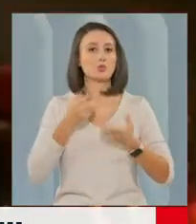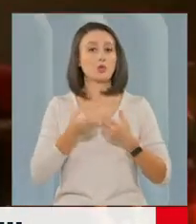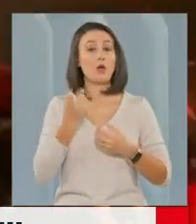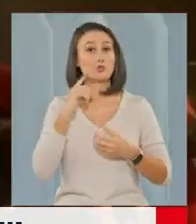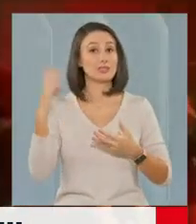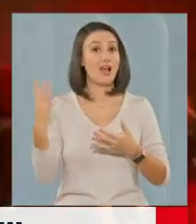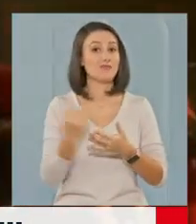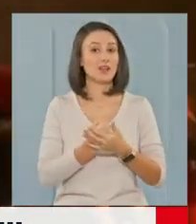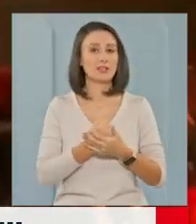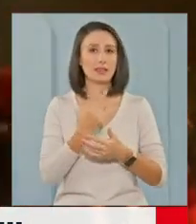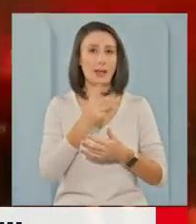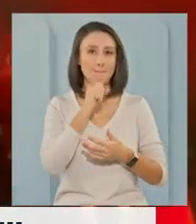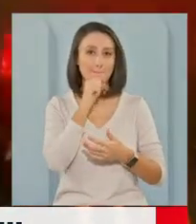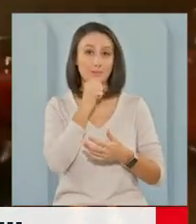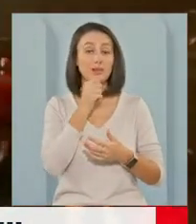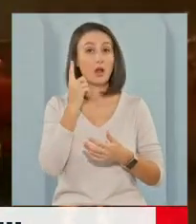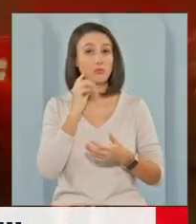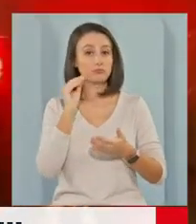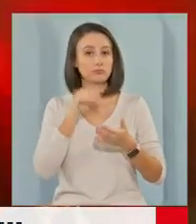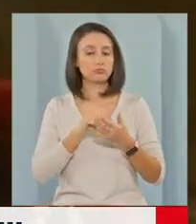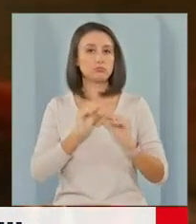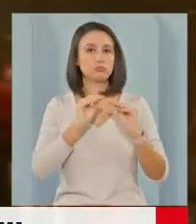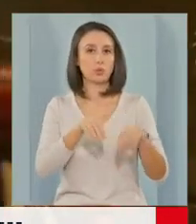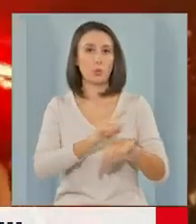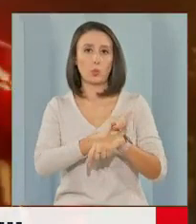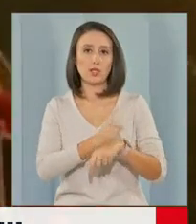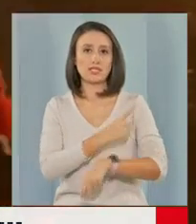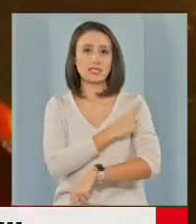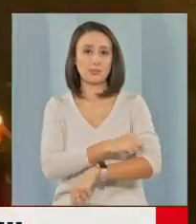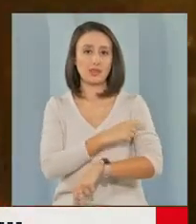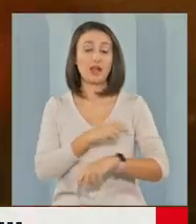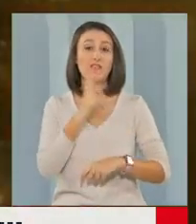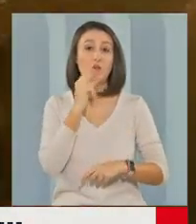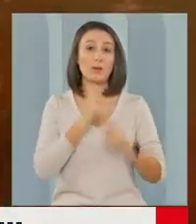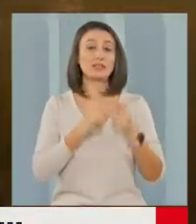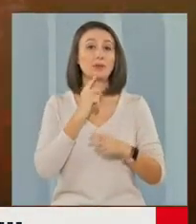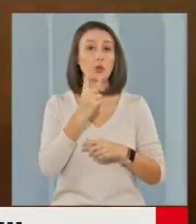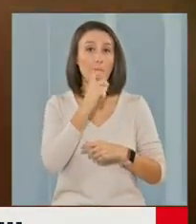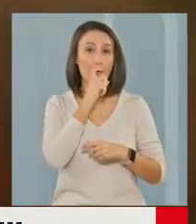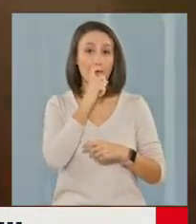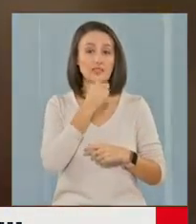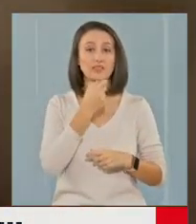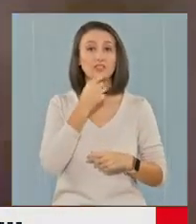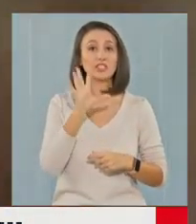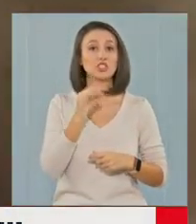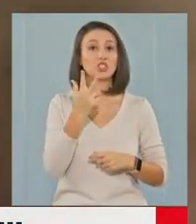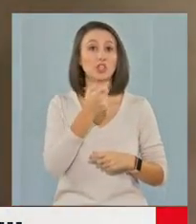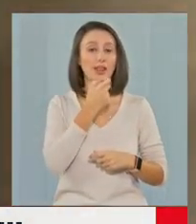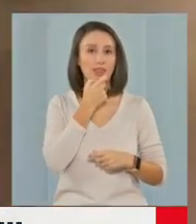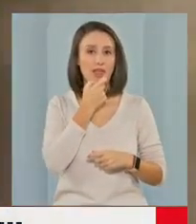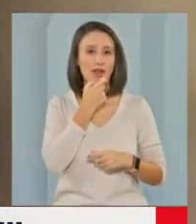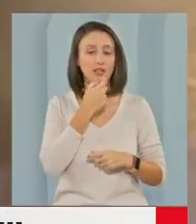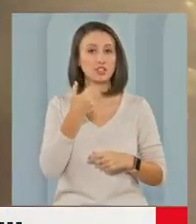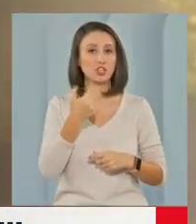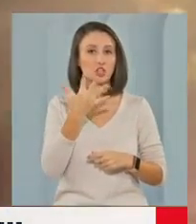fost salvați în schimb cei trei bătrâni care au fost transportați de urgență la spital. Este vorba de doi bărbați în vârstă de 53 de ani,